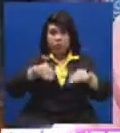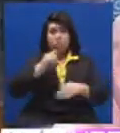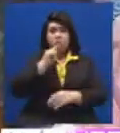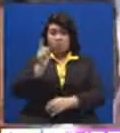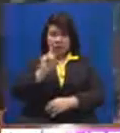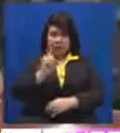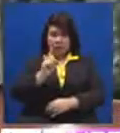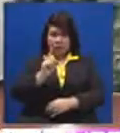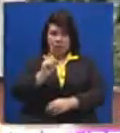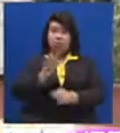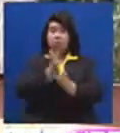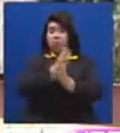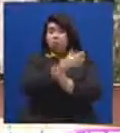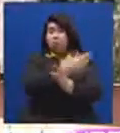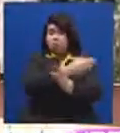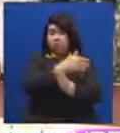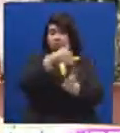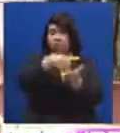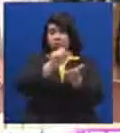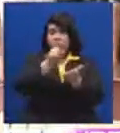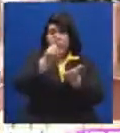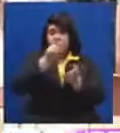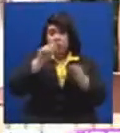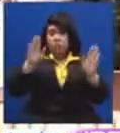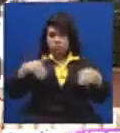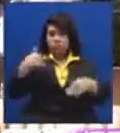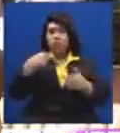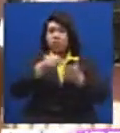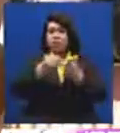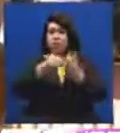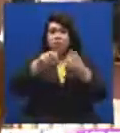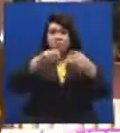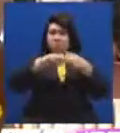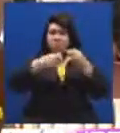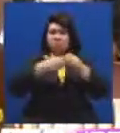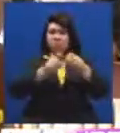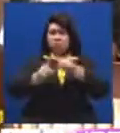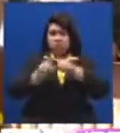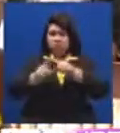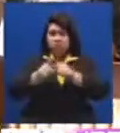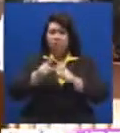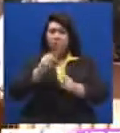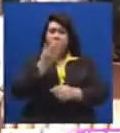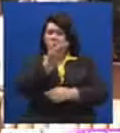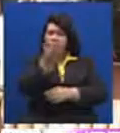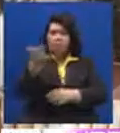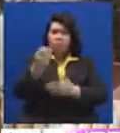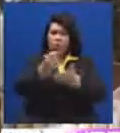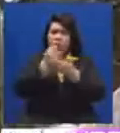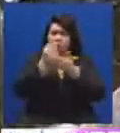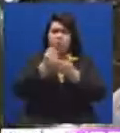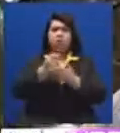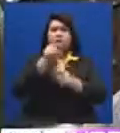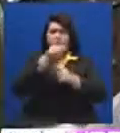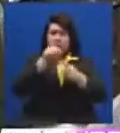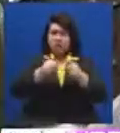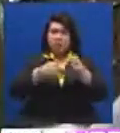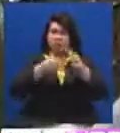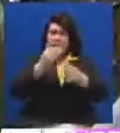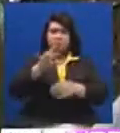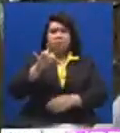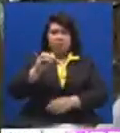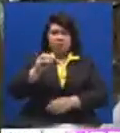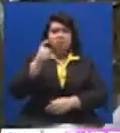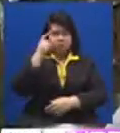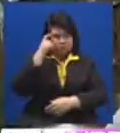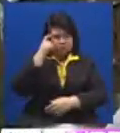าที่ผ่านมาศูนย์ดำรงธรรมจังหวัดชัยนาทสามารถแก้ไขปัญหาให้ชาวบ้านที่มาร้องเรียนได้กว่าร้อยละ80โดยส่วนตัวรู้สึกดีใจ